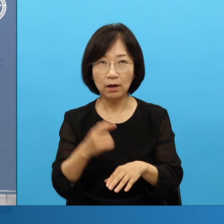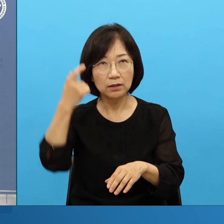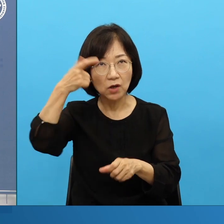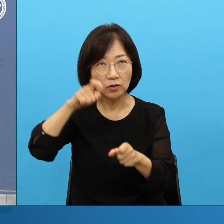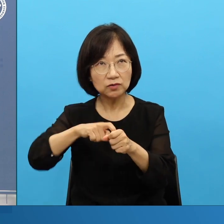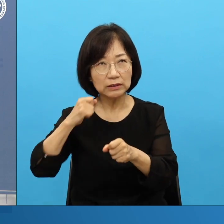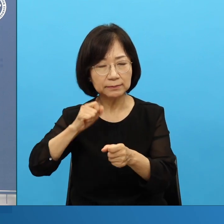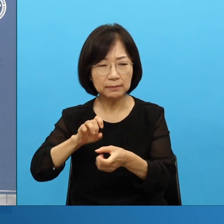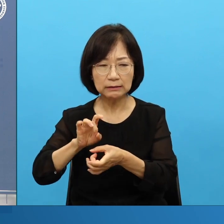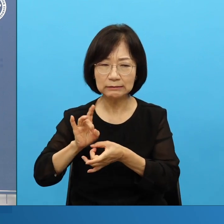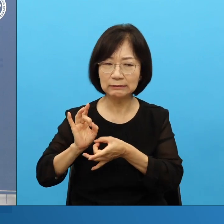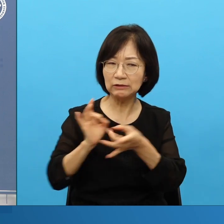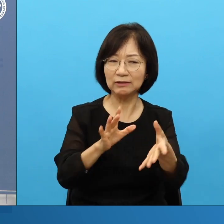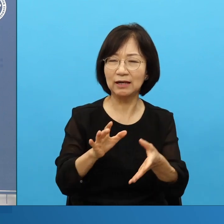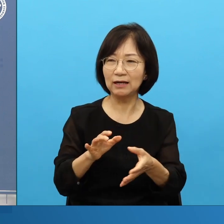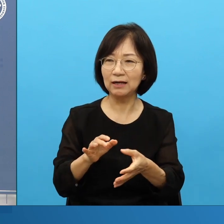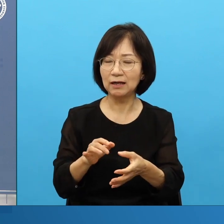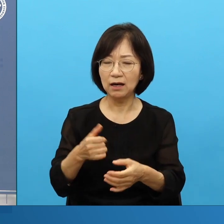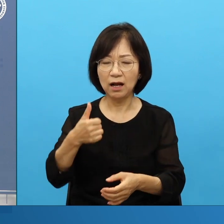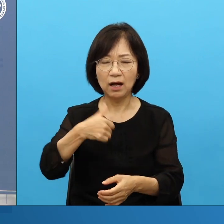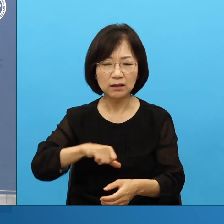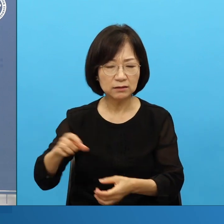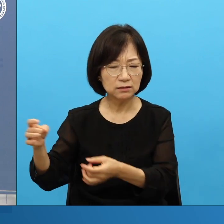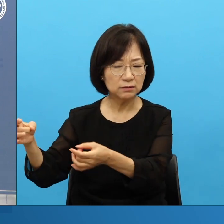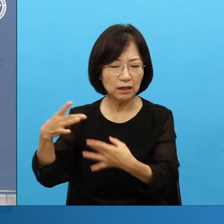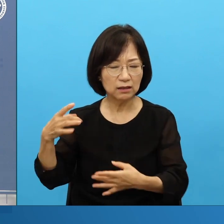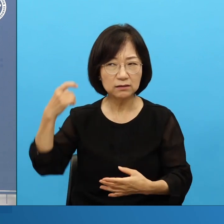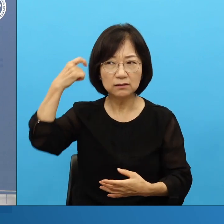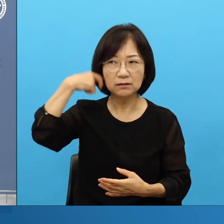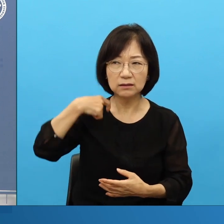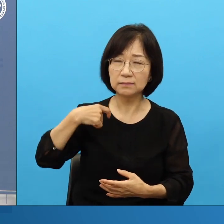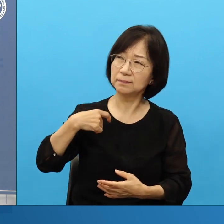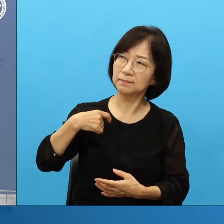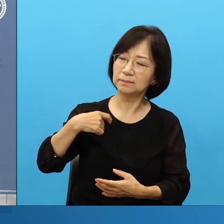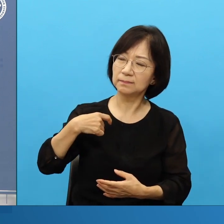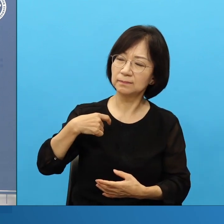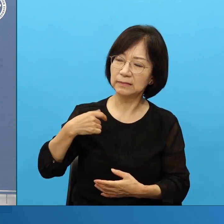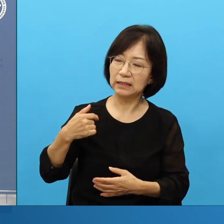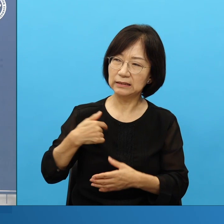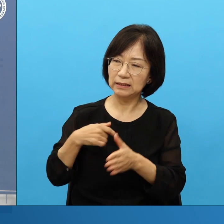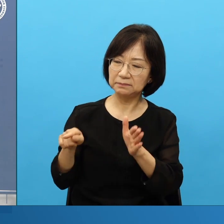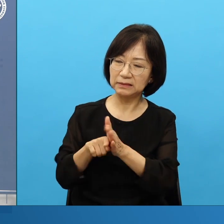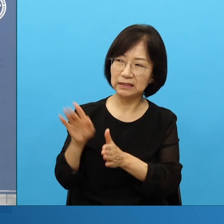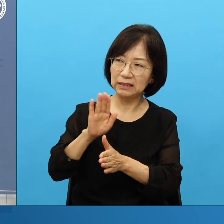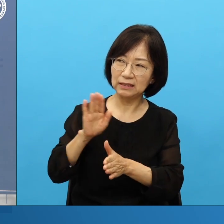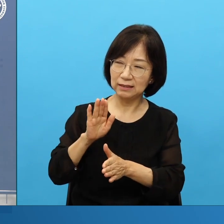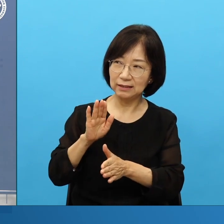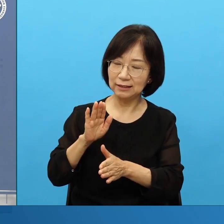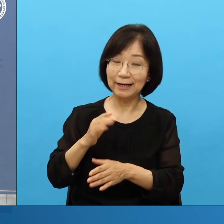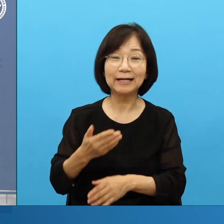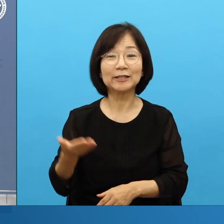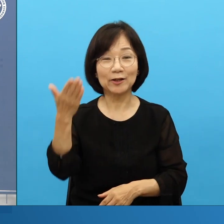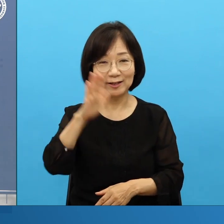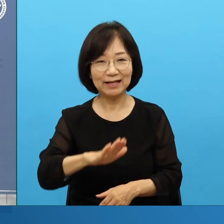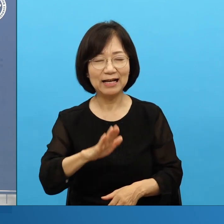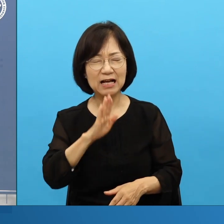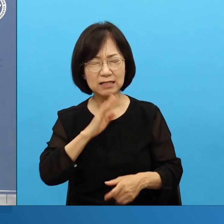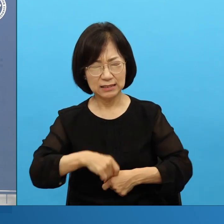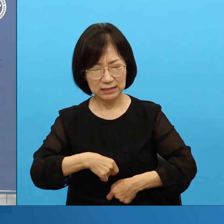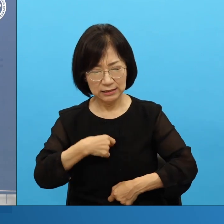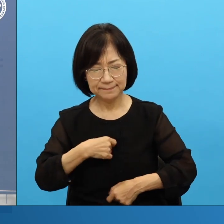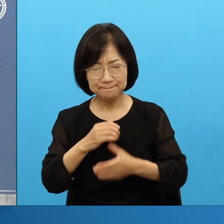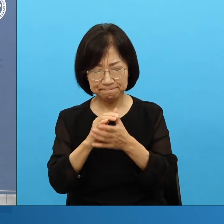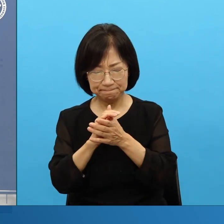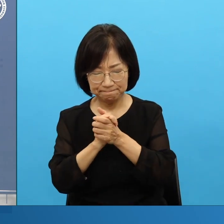but nothing's 그렇죠. going to work for my son." And your son is going to 진심으로 understand 압니다. that. He knows that by truth. 진심으로 우리 아이는 될 거야. But if you say, "It's going to work for